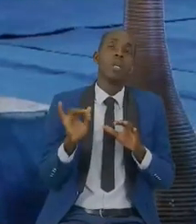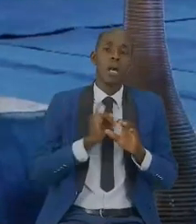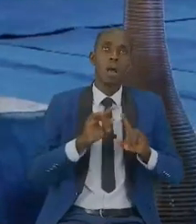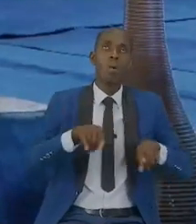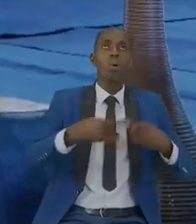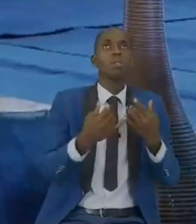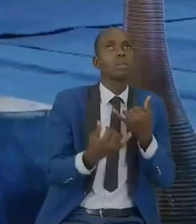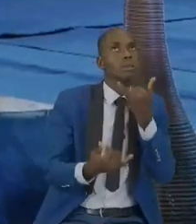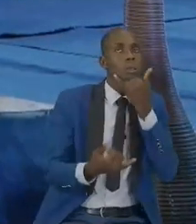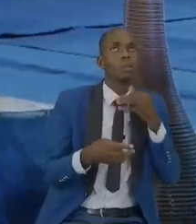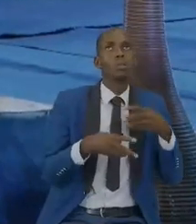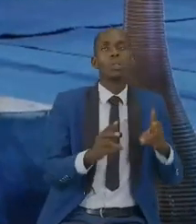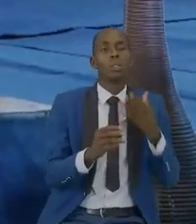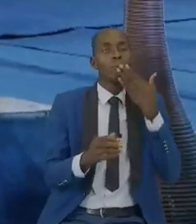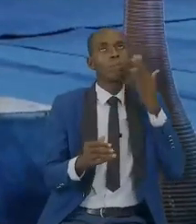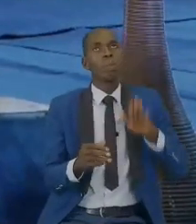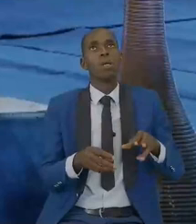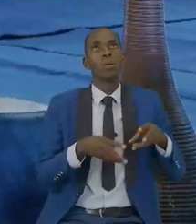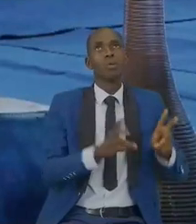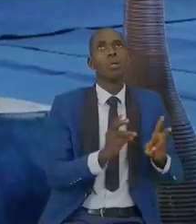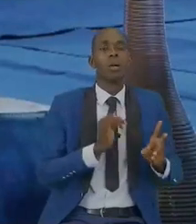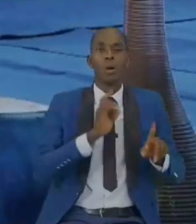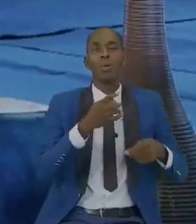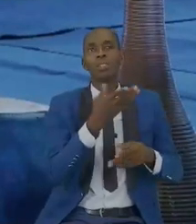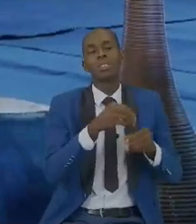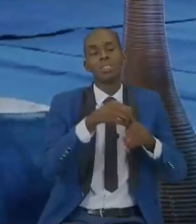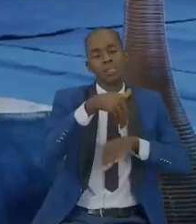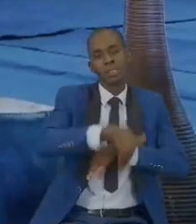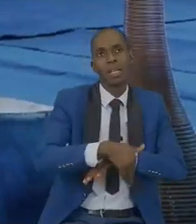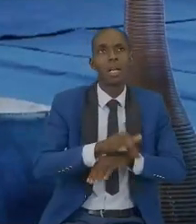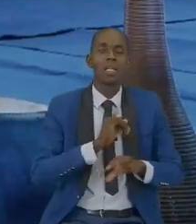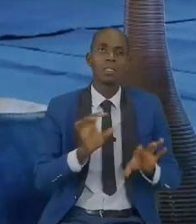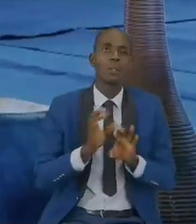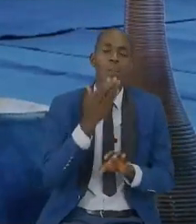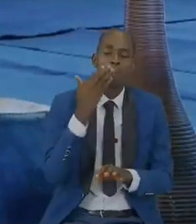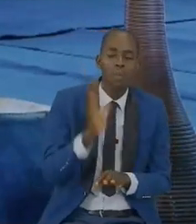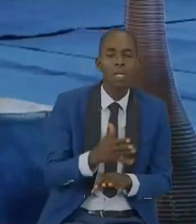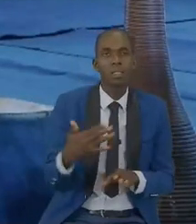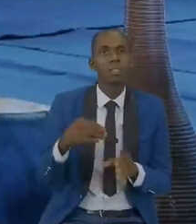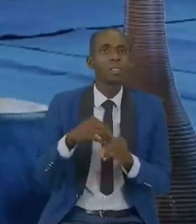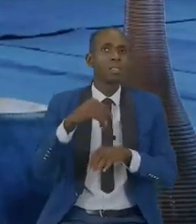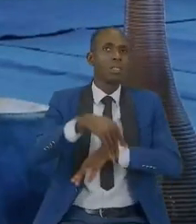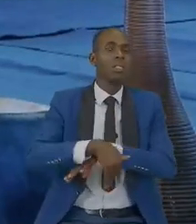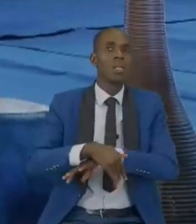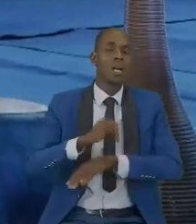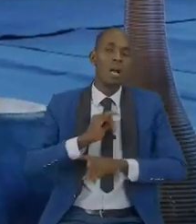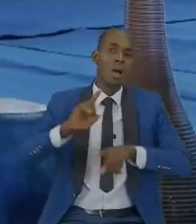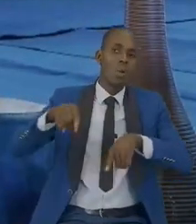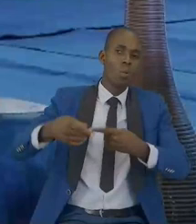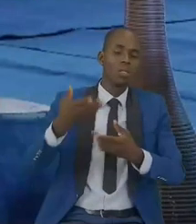suis désolé d'avoir agi de cette manière. Je me suis égaré en allant par le mauvais chemin.